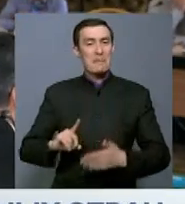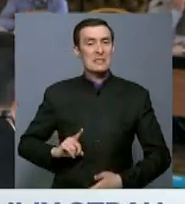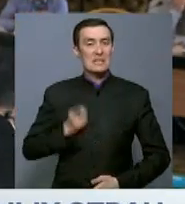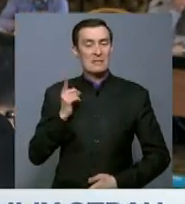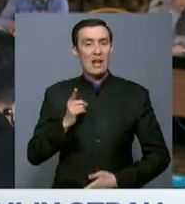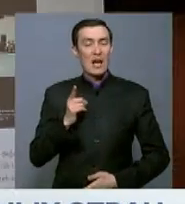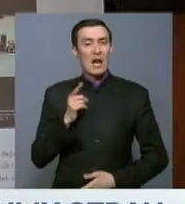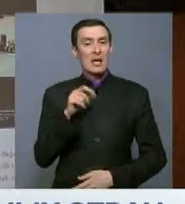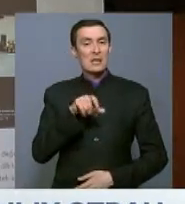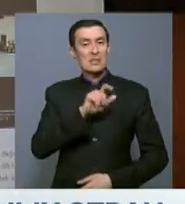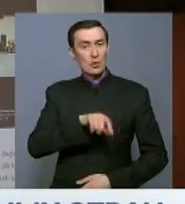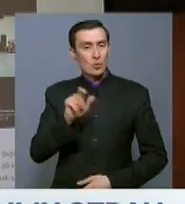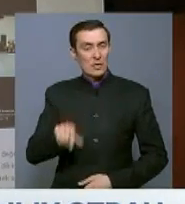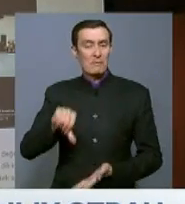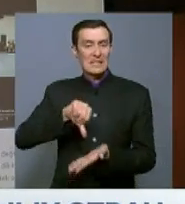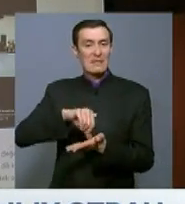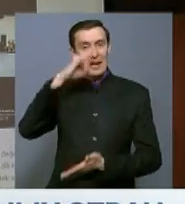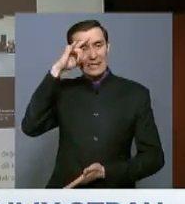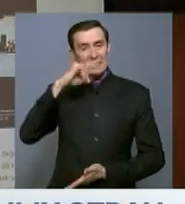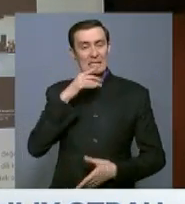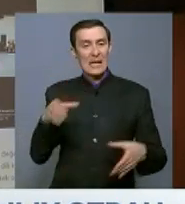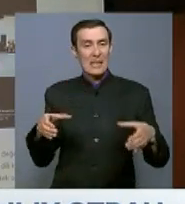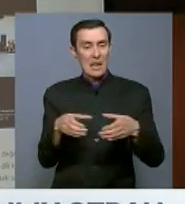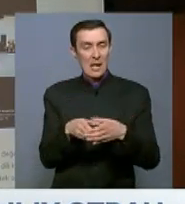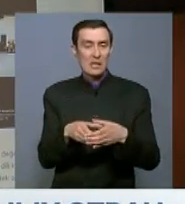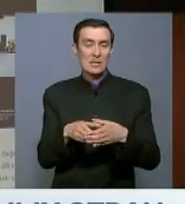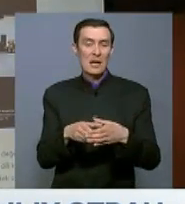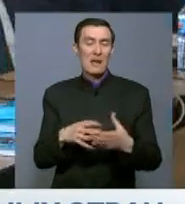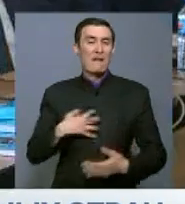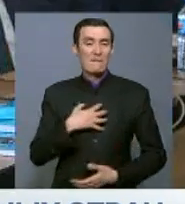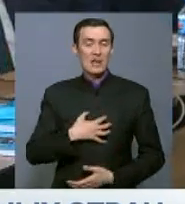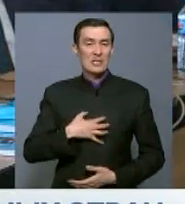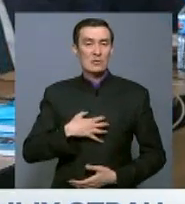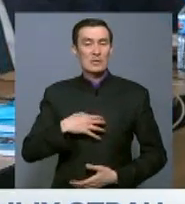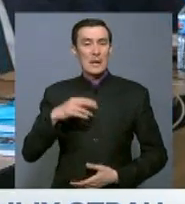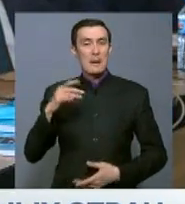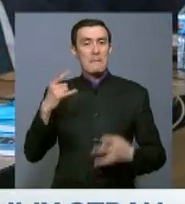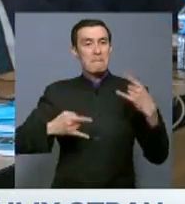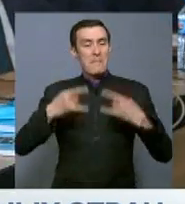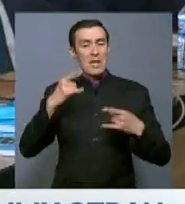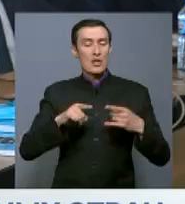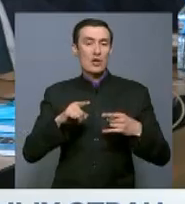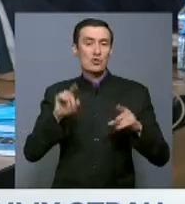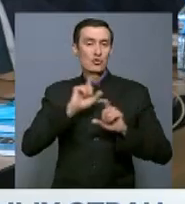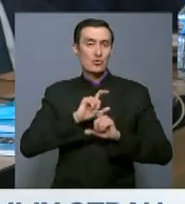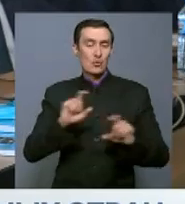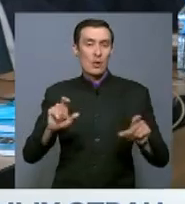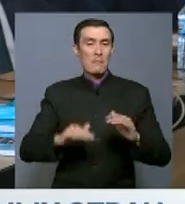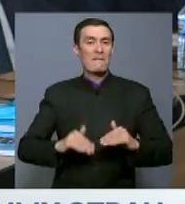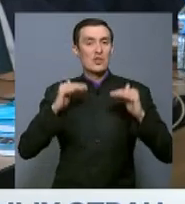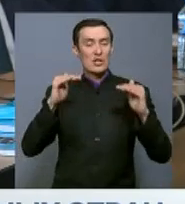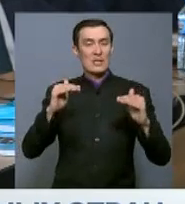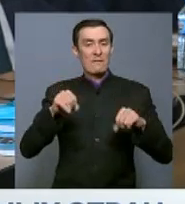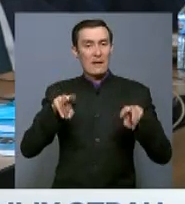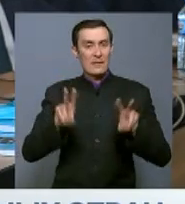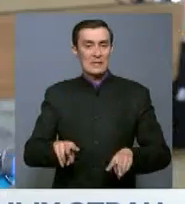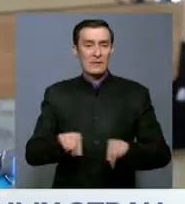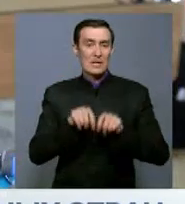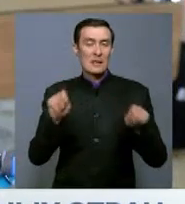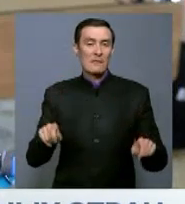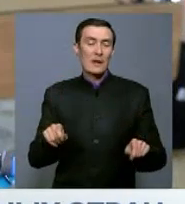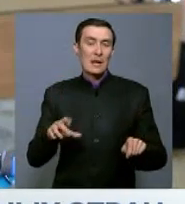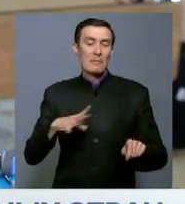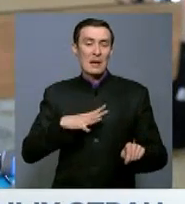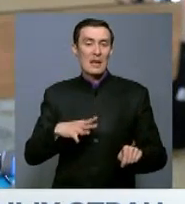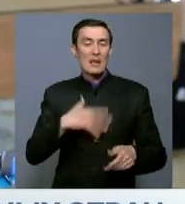мастерства сотрудников. Представители казахстанской делегации, отмечая роль медиашколы в повышении профессионализма отечественных специалистов, созданной в